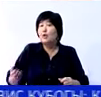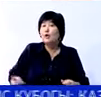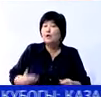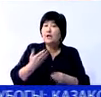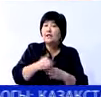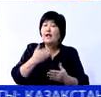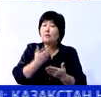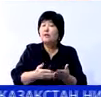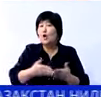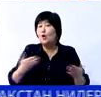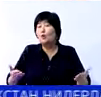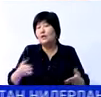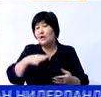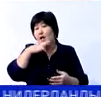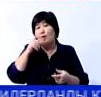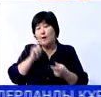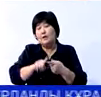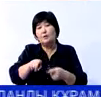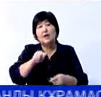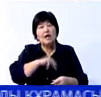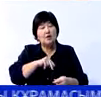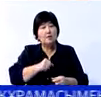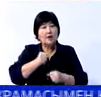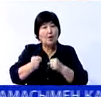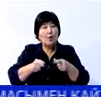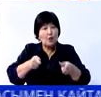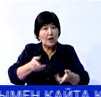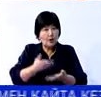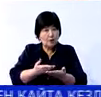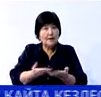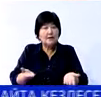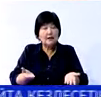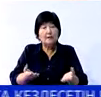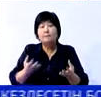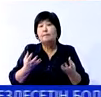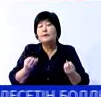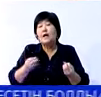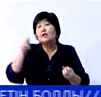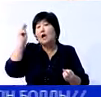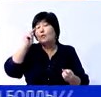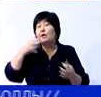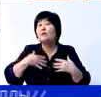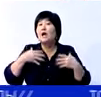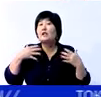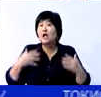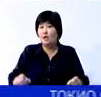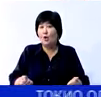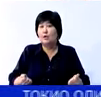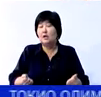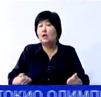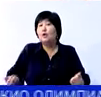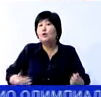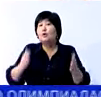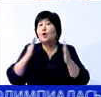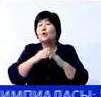саладағы мәселелерге көбірек байланысты. Оның ішінде еңбекке орналасумен байланысты мәселелер, білім, денсаулық және тұрғын